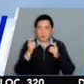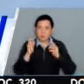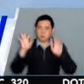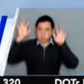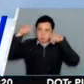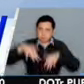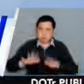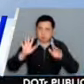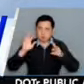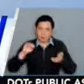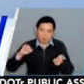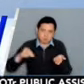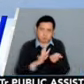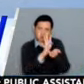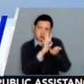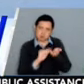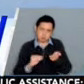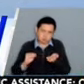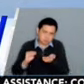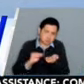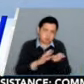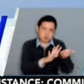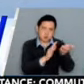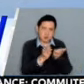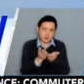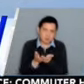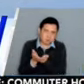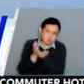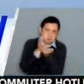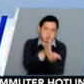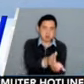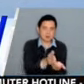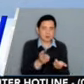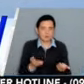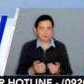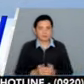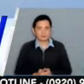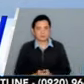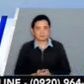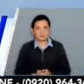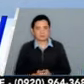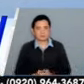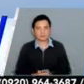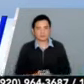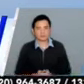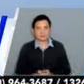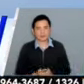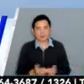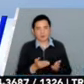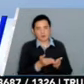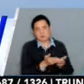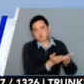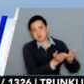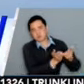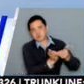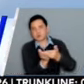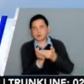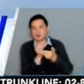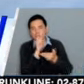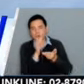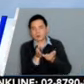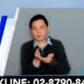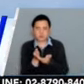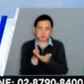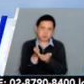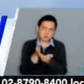tubig. Sinubukan pa raw sumiro ng barko bago bumalik sa Limay. Habang pabalik sila, unti-unti na raw itong tumagilid.